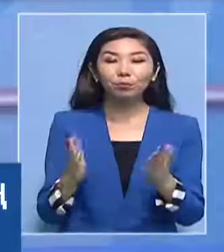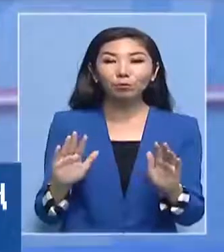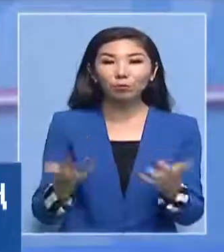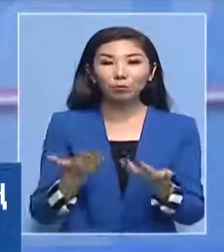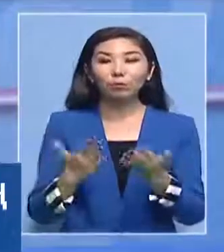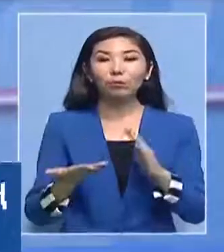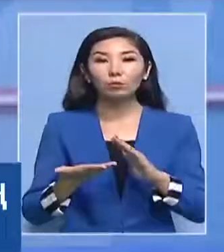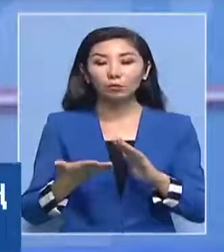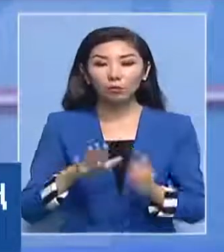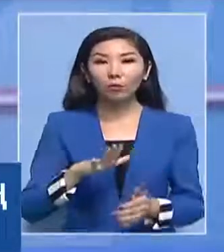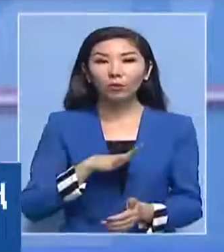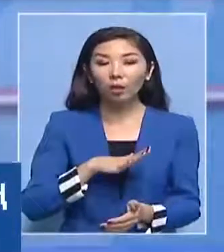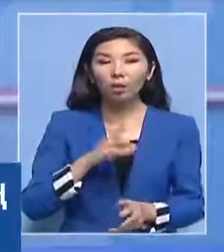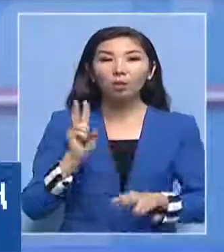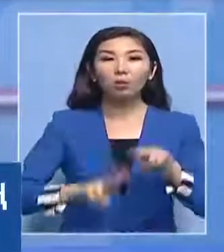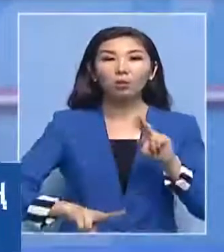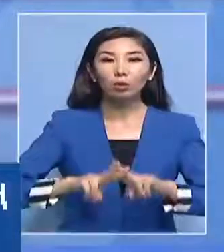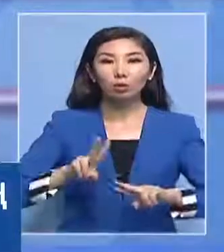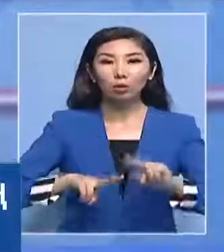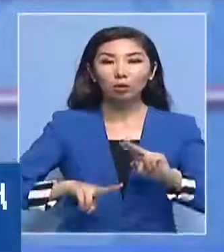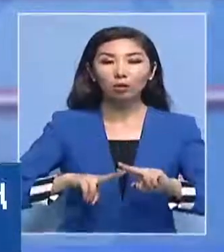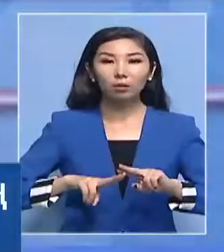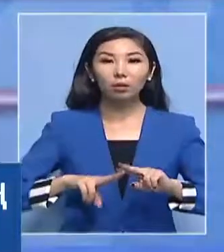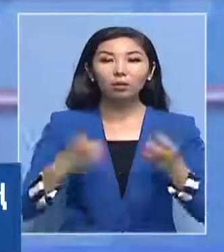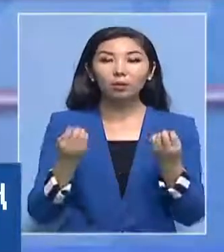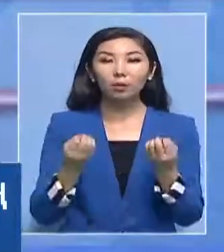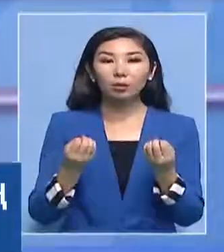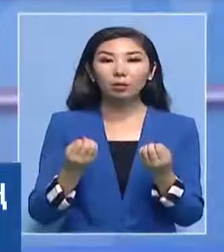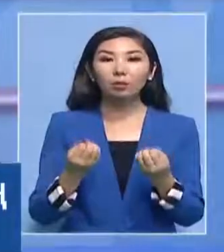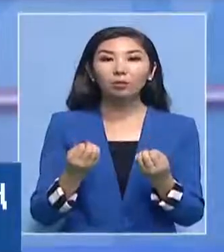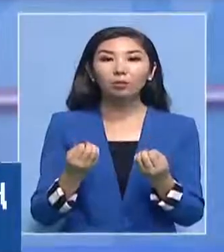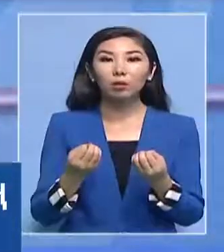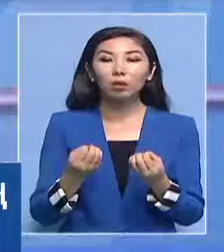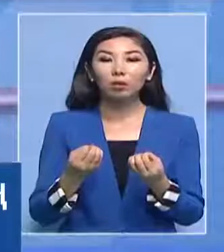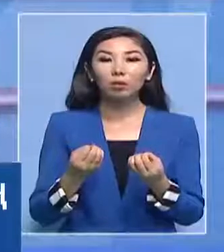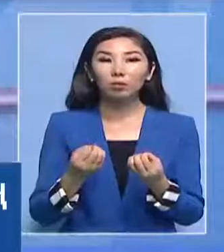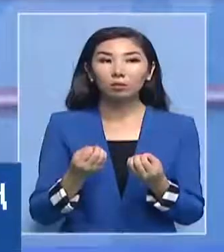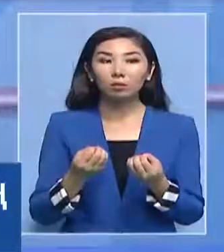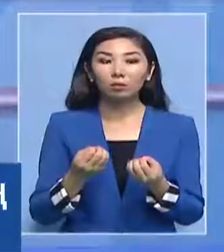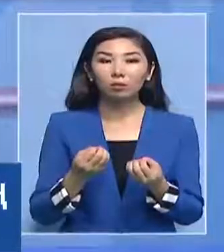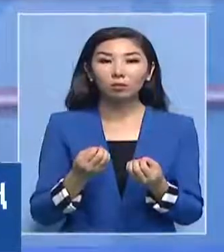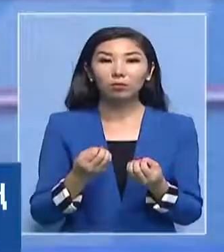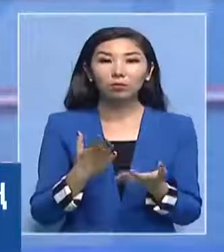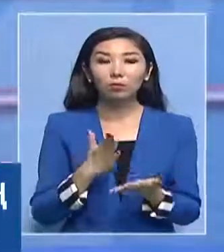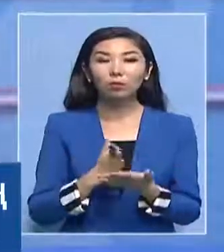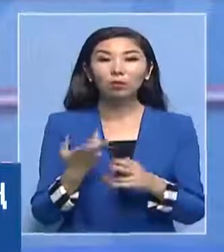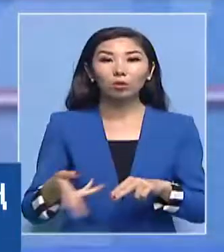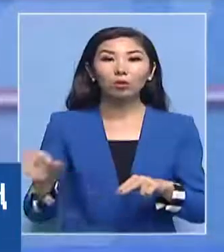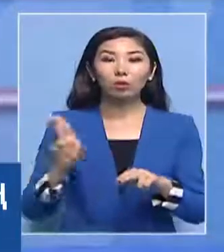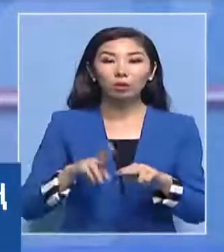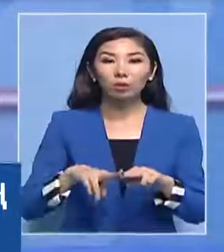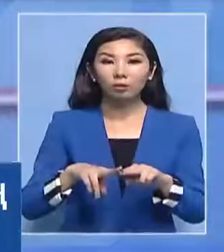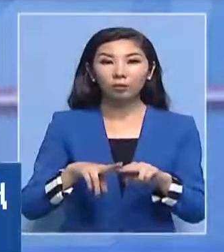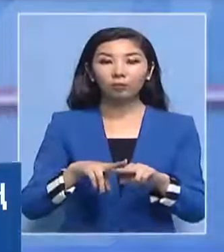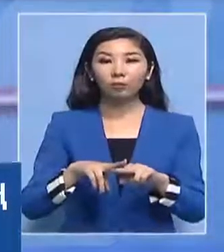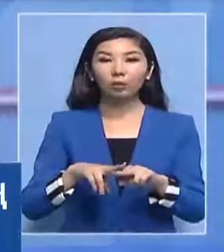болып тұрады. Мына құрылыс жағында да тағы басқа аутстаффинг алып атқан нелерде. Бұл енді тек қана